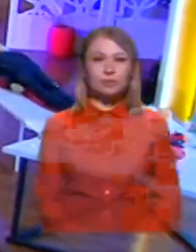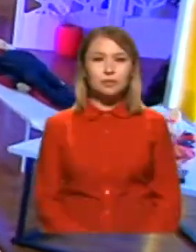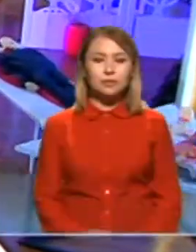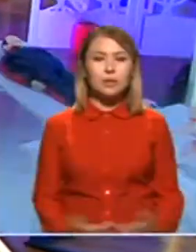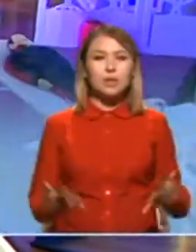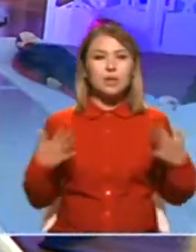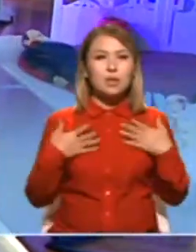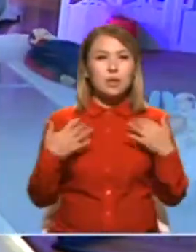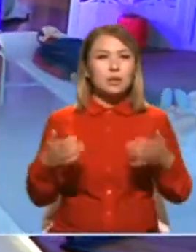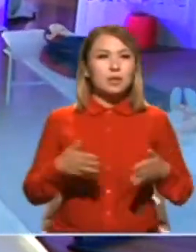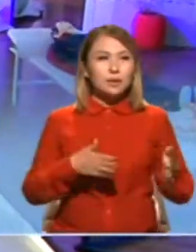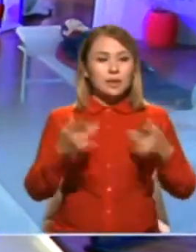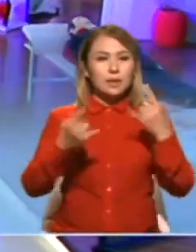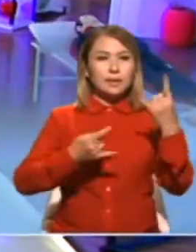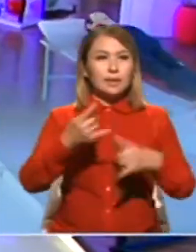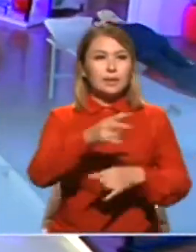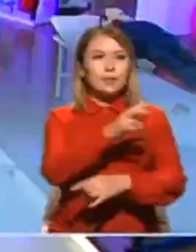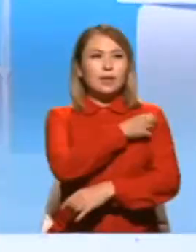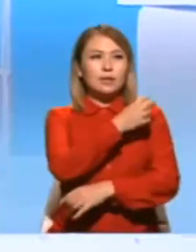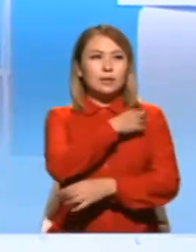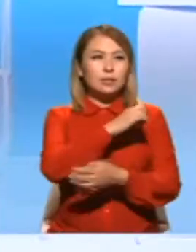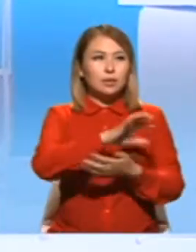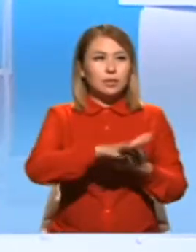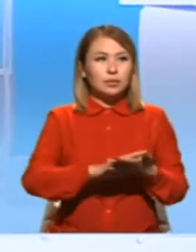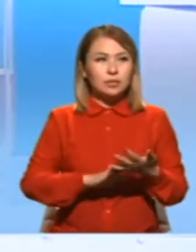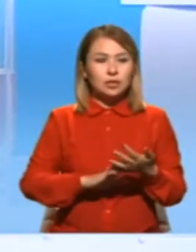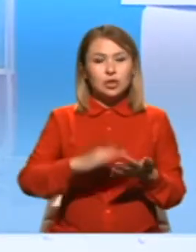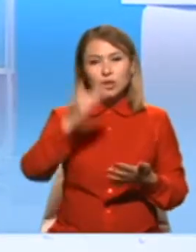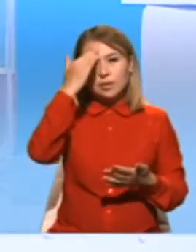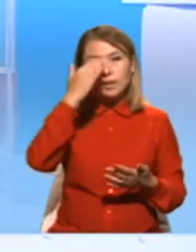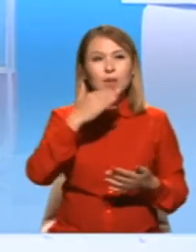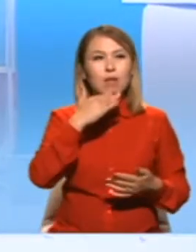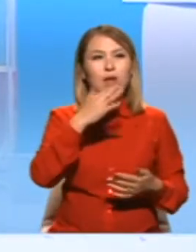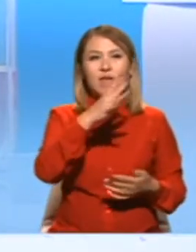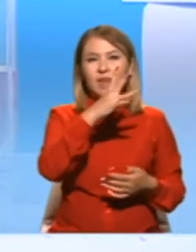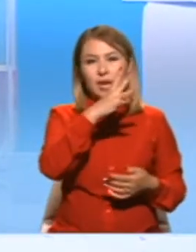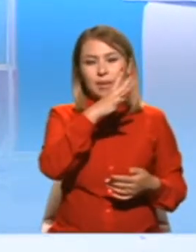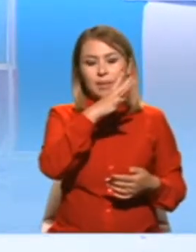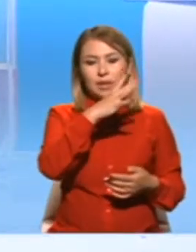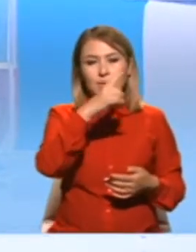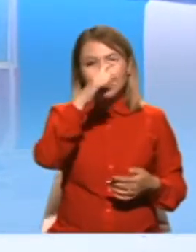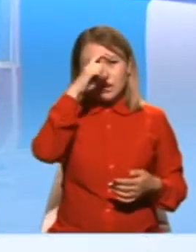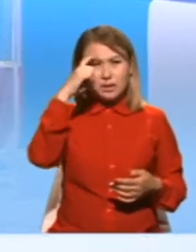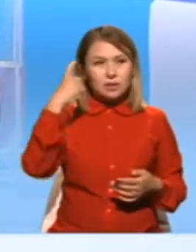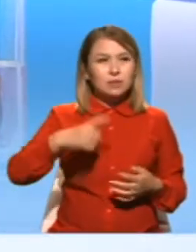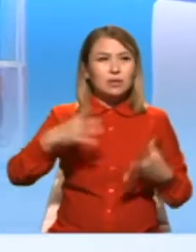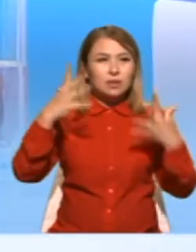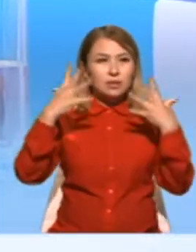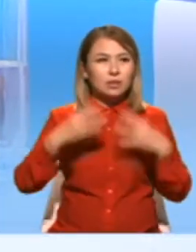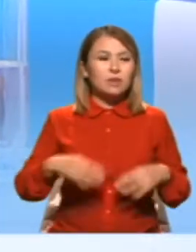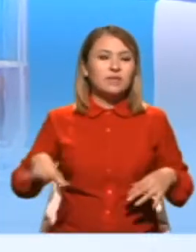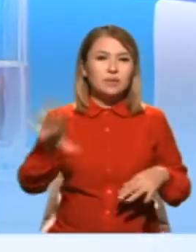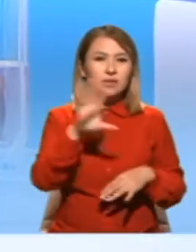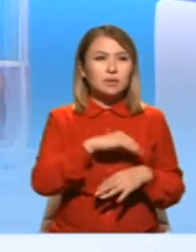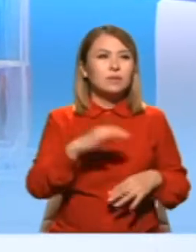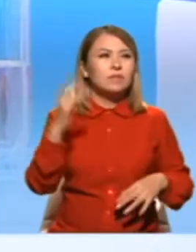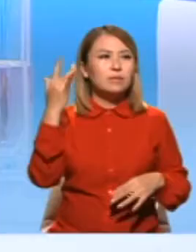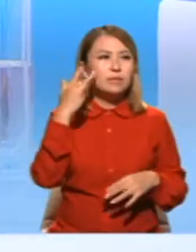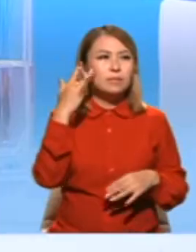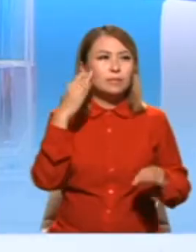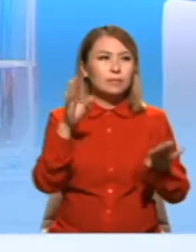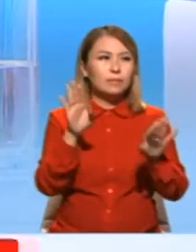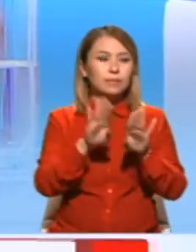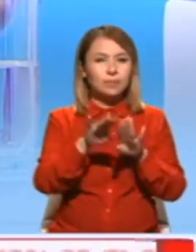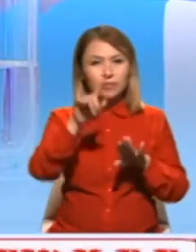Саулыққа жол іздейтін теледәрігер тікелей эфирде. Жаздың ыстық, аптап ыстық күндерінде біз барлығымыз